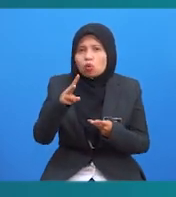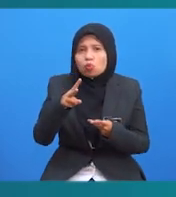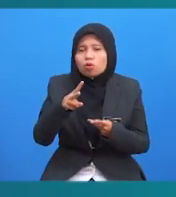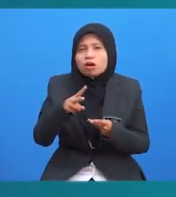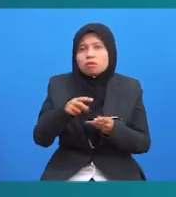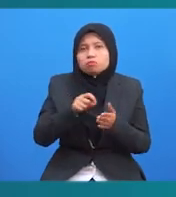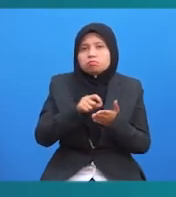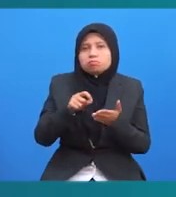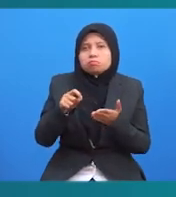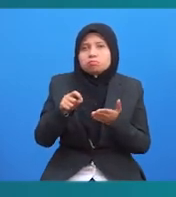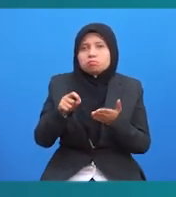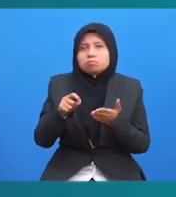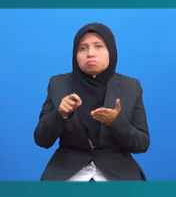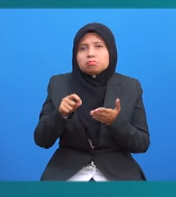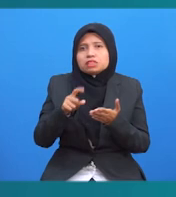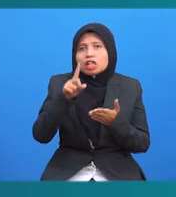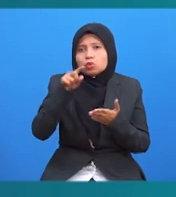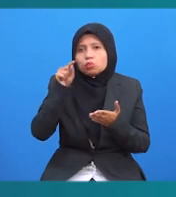yang bertulis dengan nilai